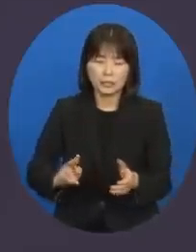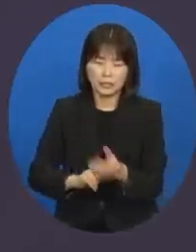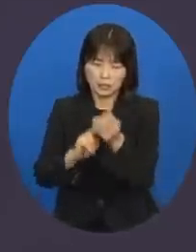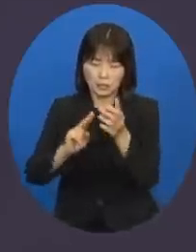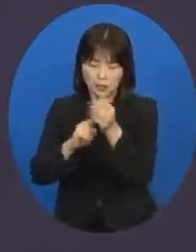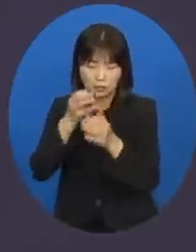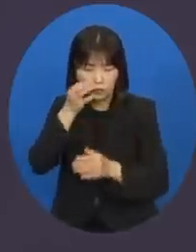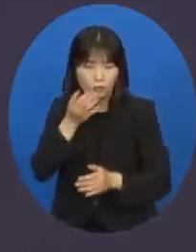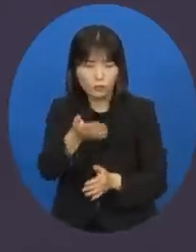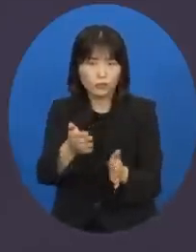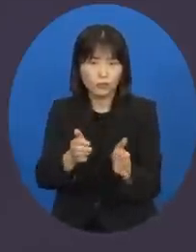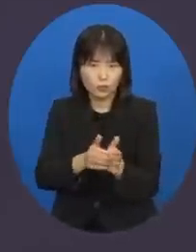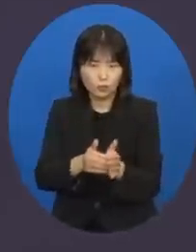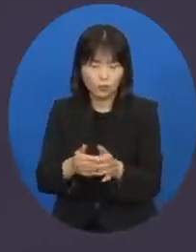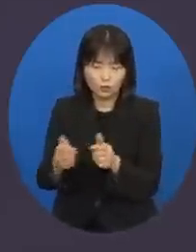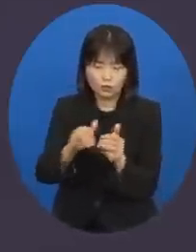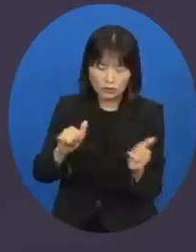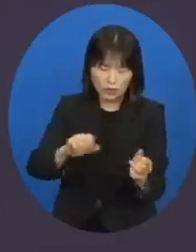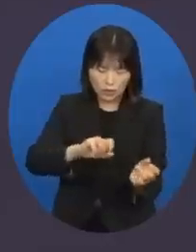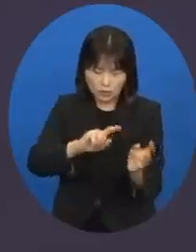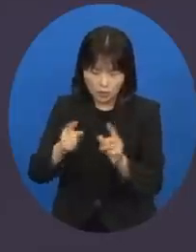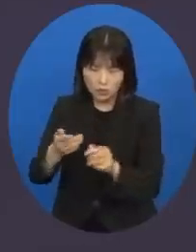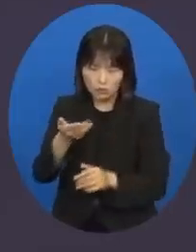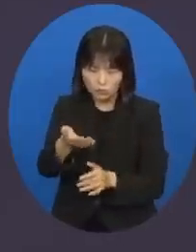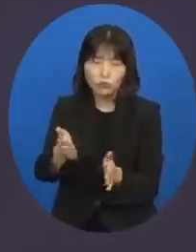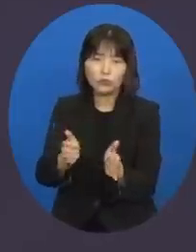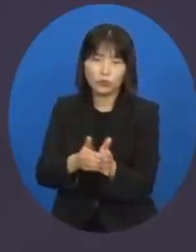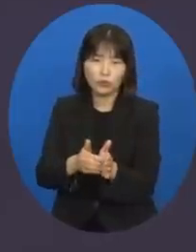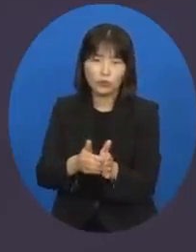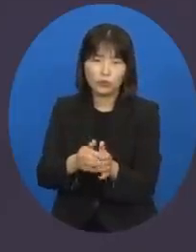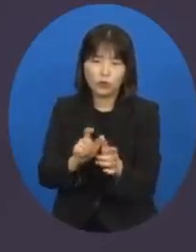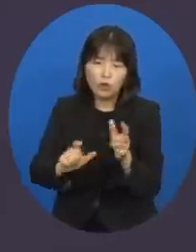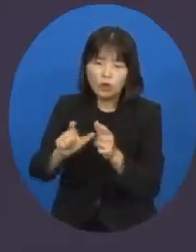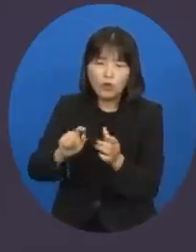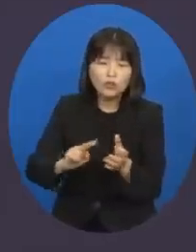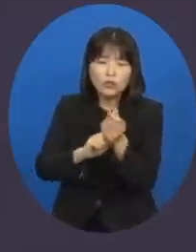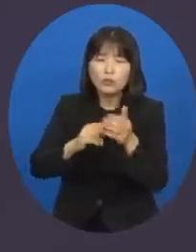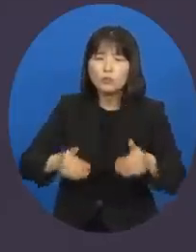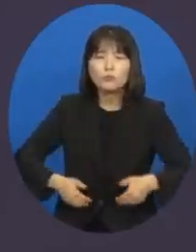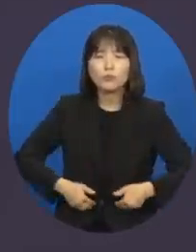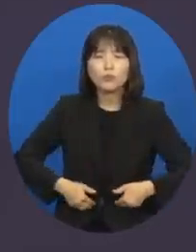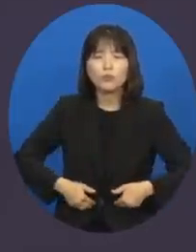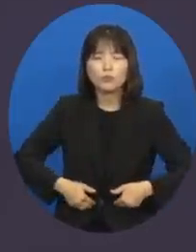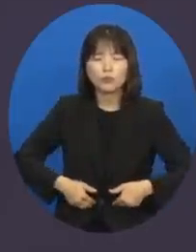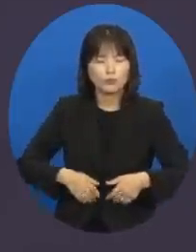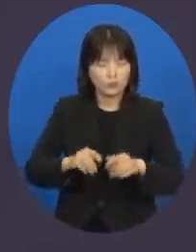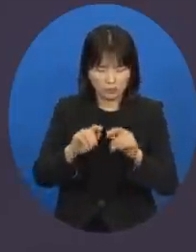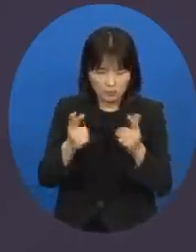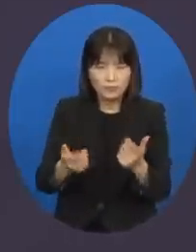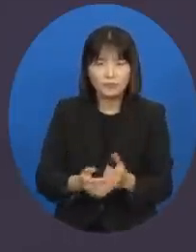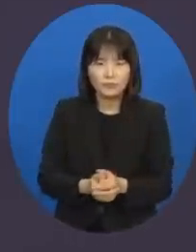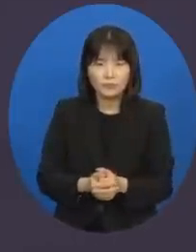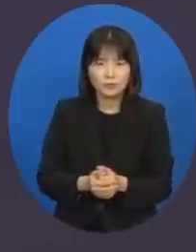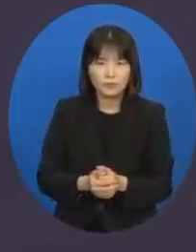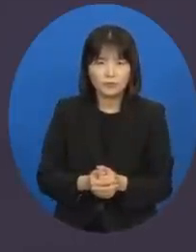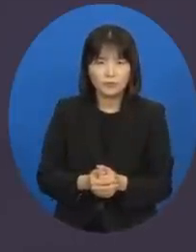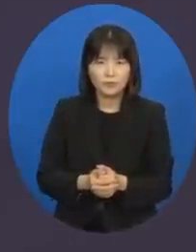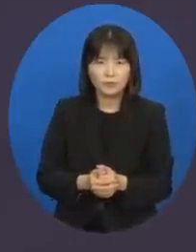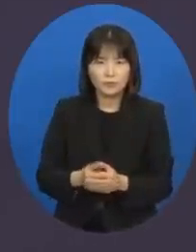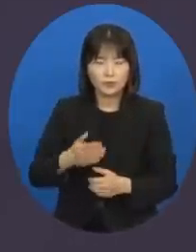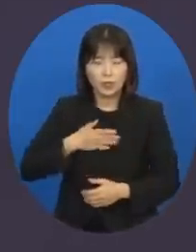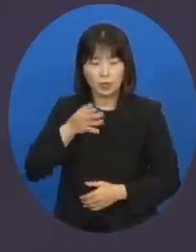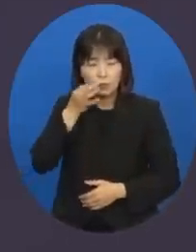죽은 자도 살려내시고 무슨 표적이 더 필요합니까? 내가 보여줄 표적은 요나의 표적밖에